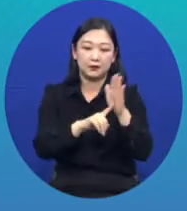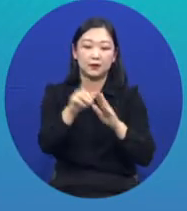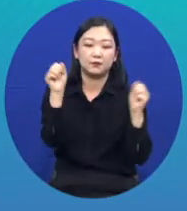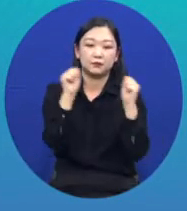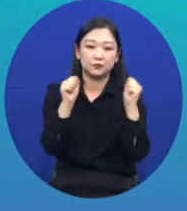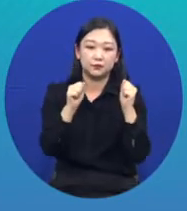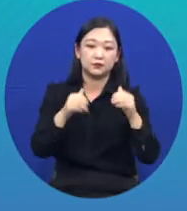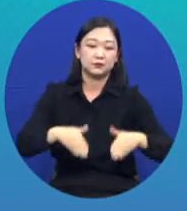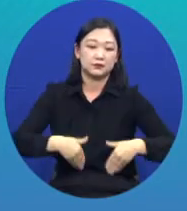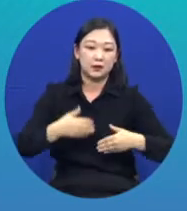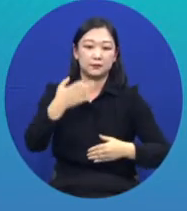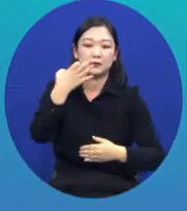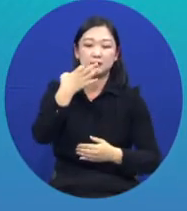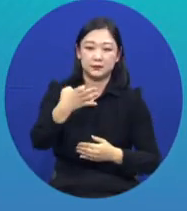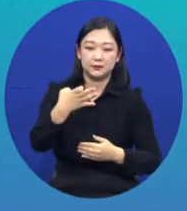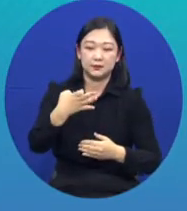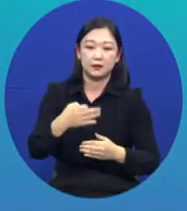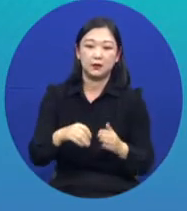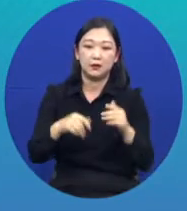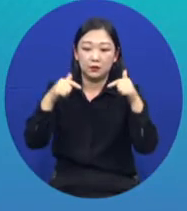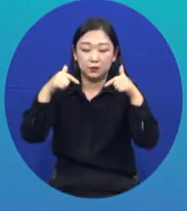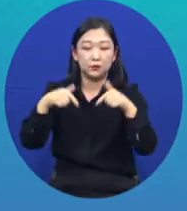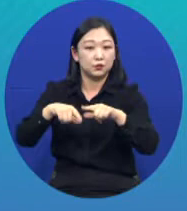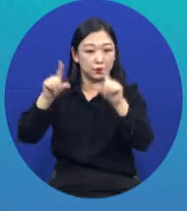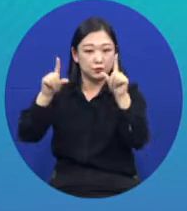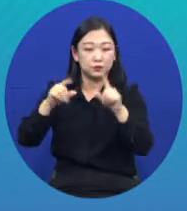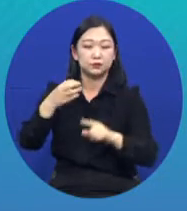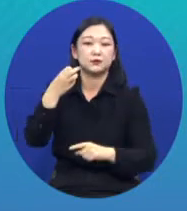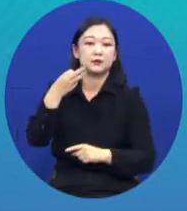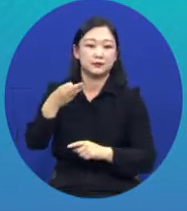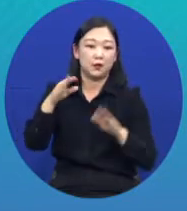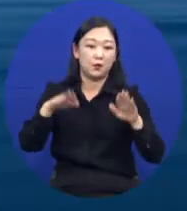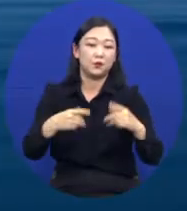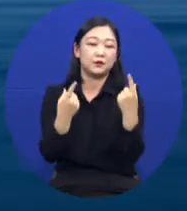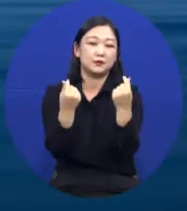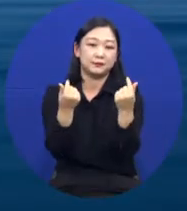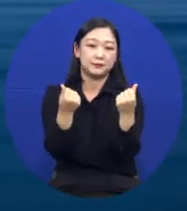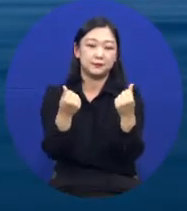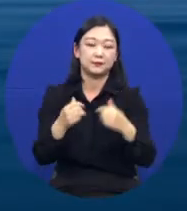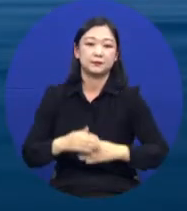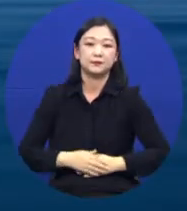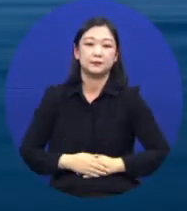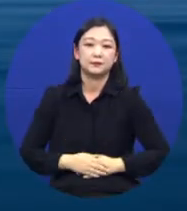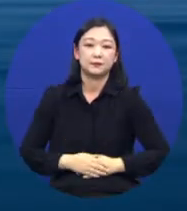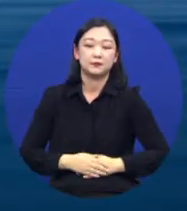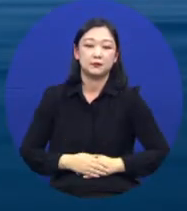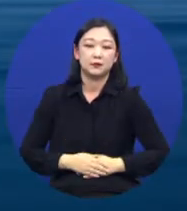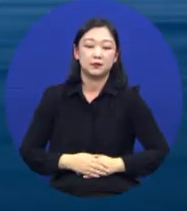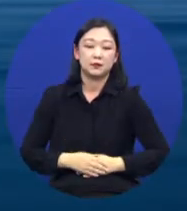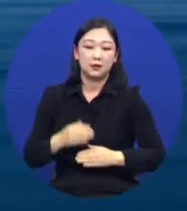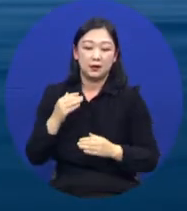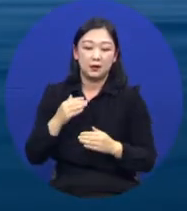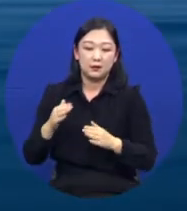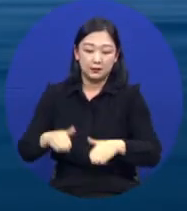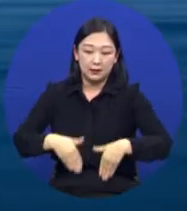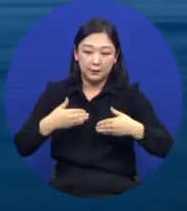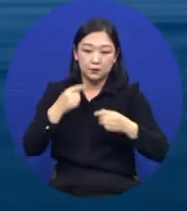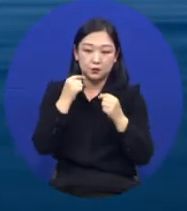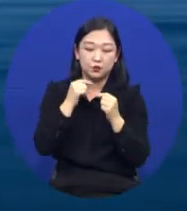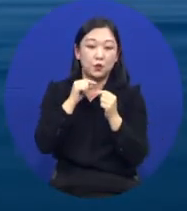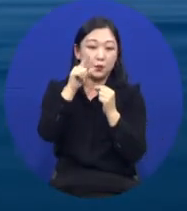남부 지역 14도 동부지역을 13 도로 오늘과 비슷하겠습니다 현재 제주도 남쪽 먼 바다를 중심으로